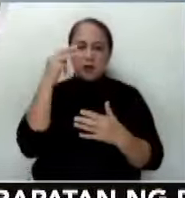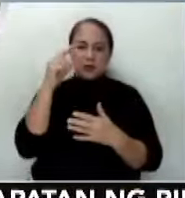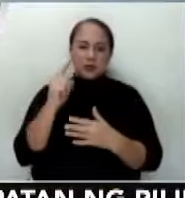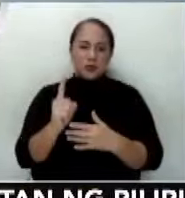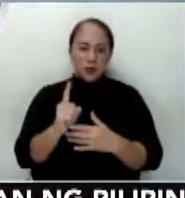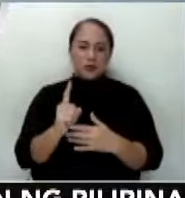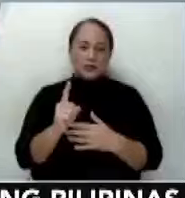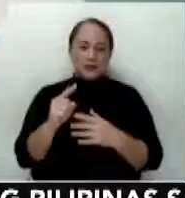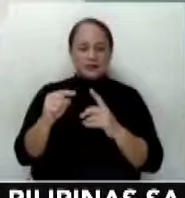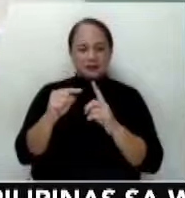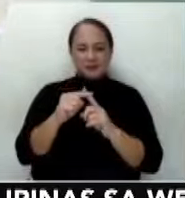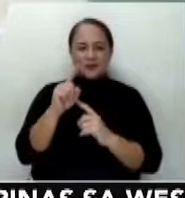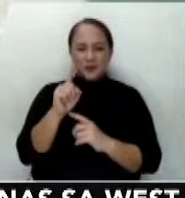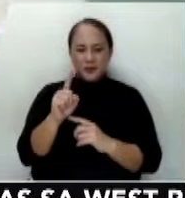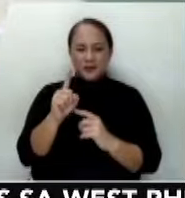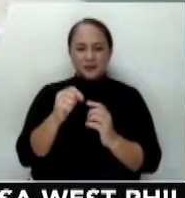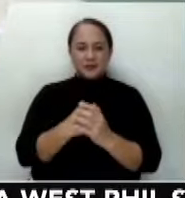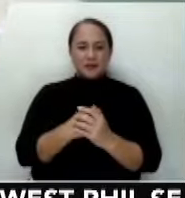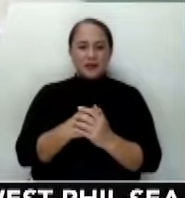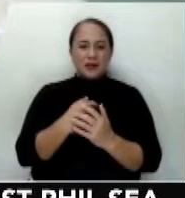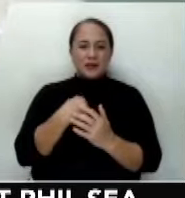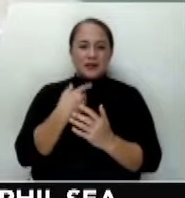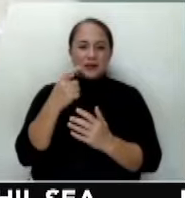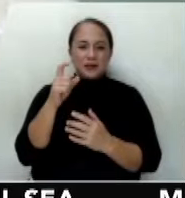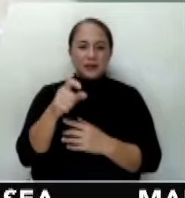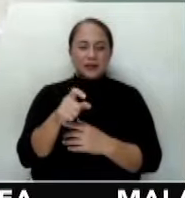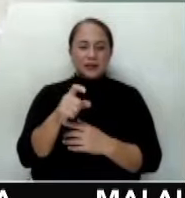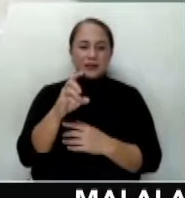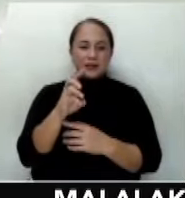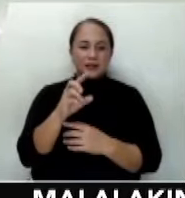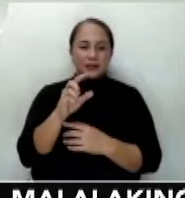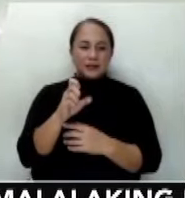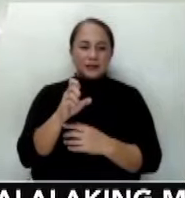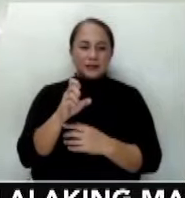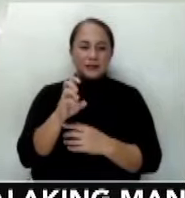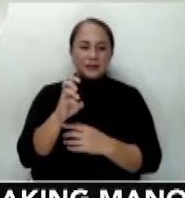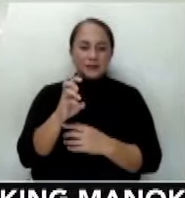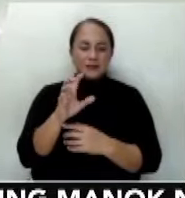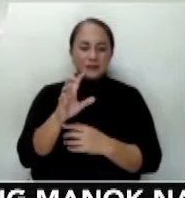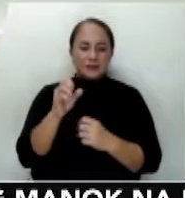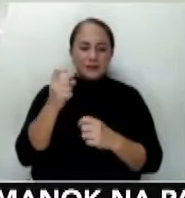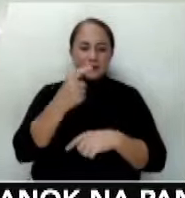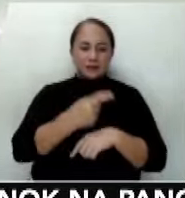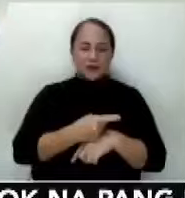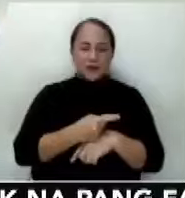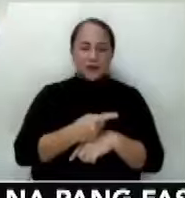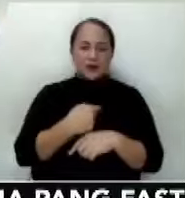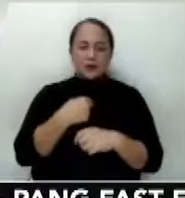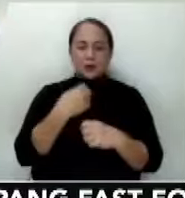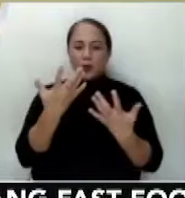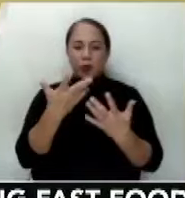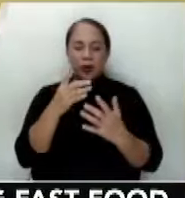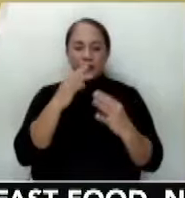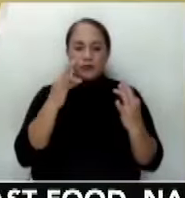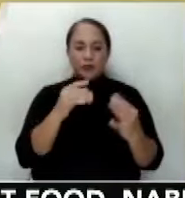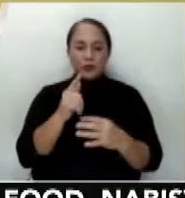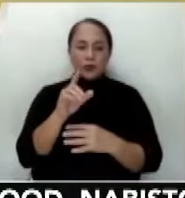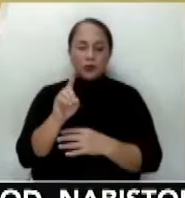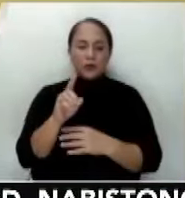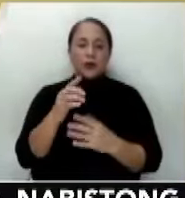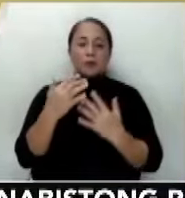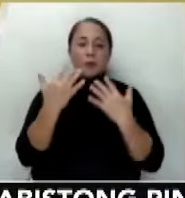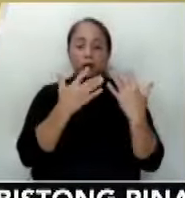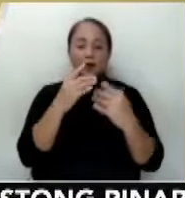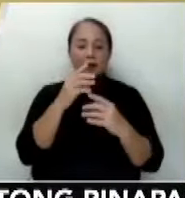Under the law sa civil code, 365 days, yun yung kinakount for legal age. Sa years na walang Feb 29, March 1 yung birthday nyo. Mag-age pa rin